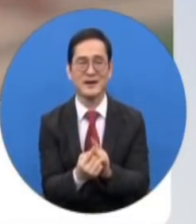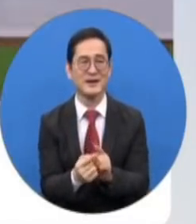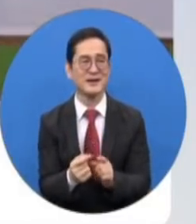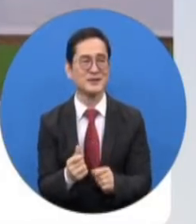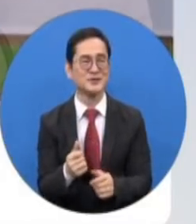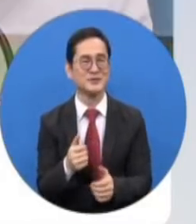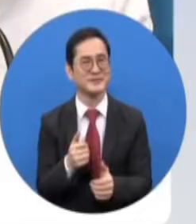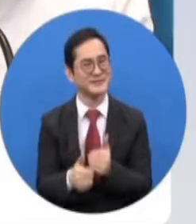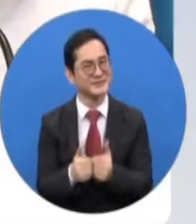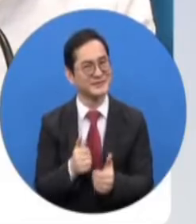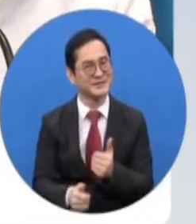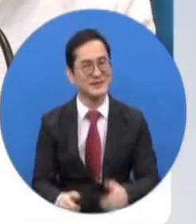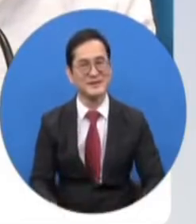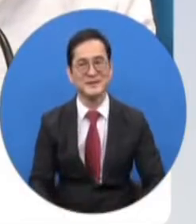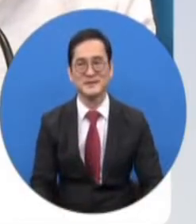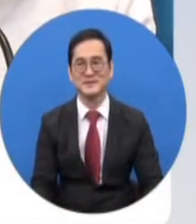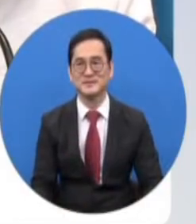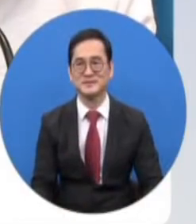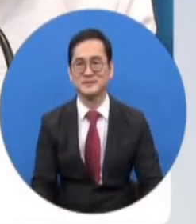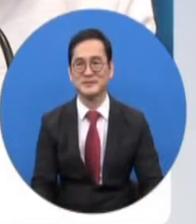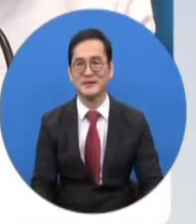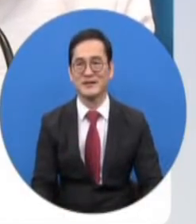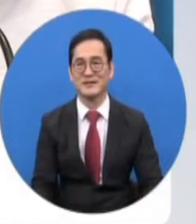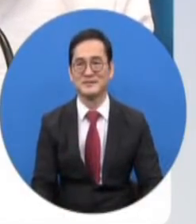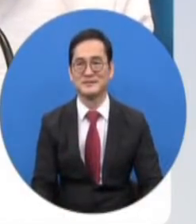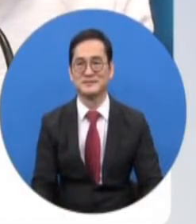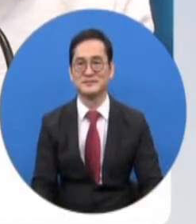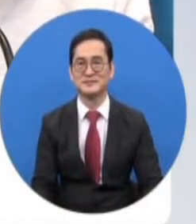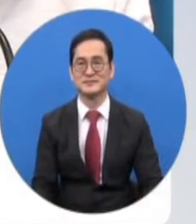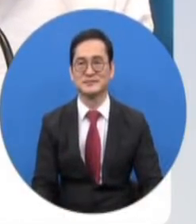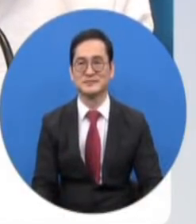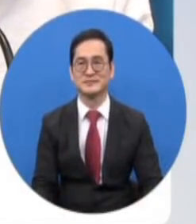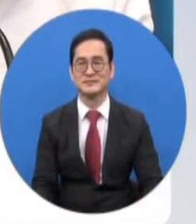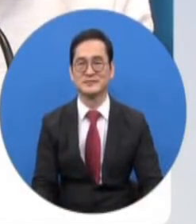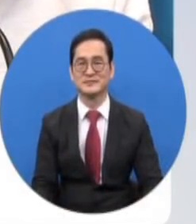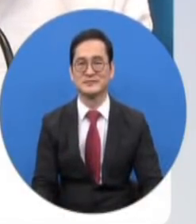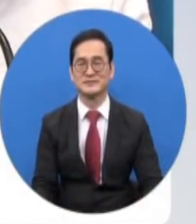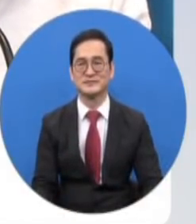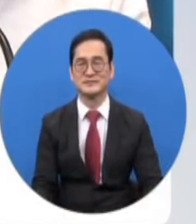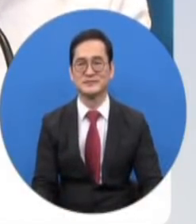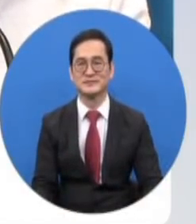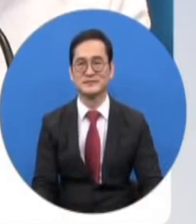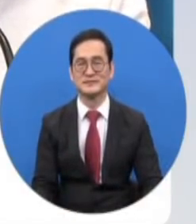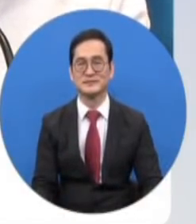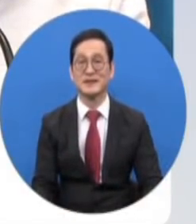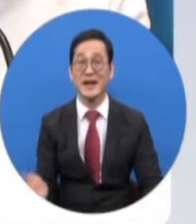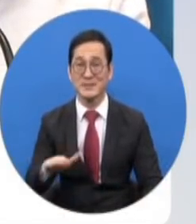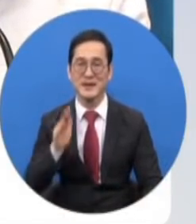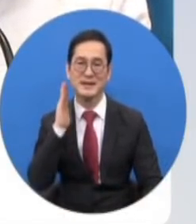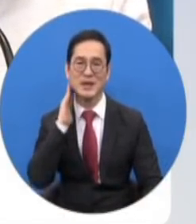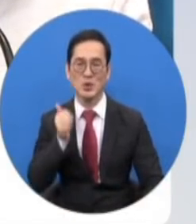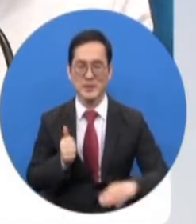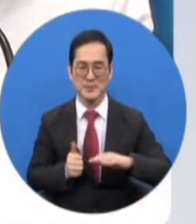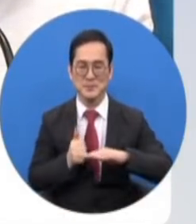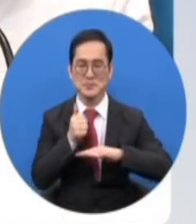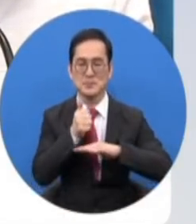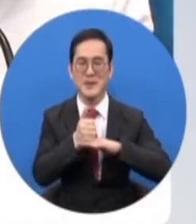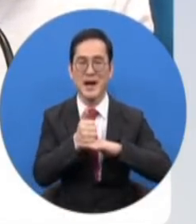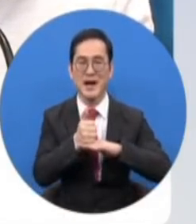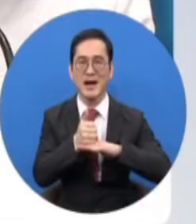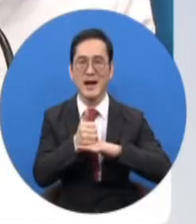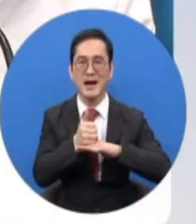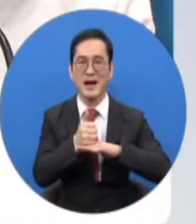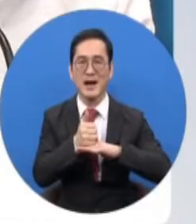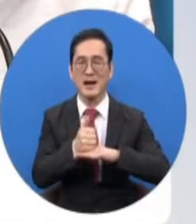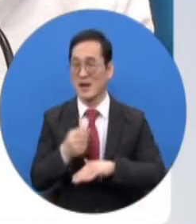뿐만 아니라 그 모양새가 국민들이 보기에 상당히 어색해 보이긴 예. 합니다. 그렇지만 대통령이라면 대통령이 아닌 신분일